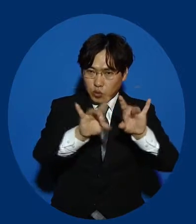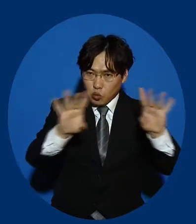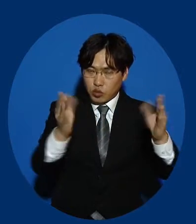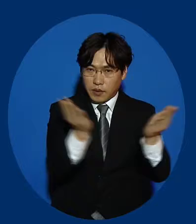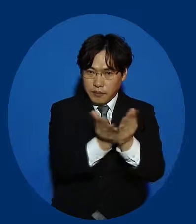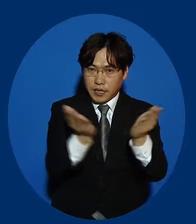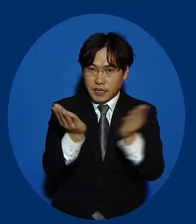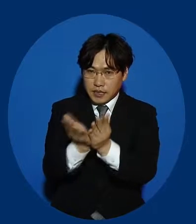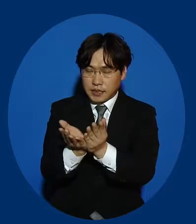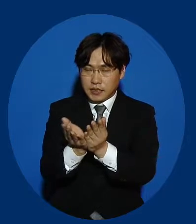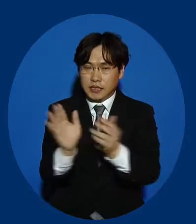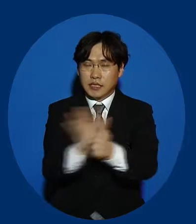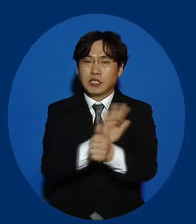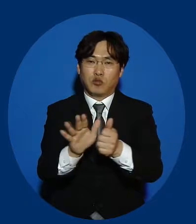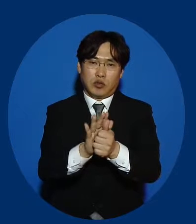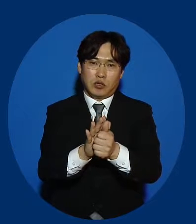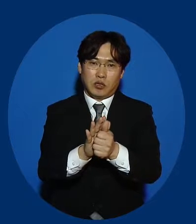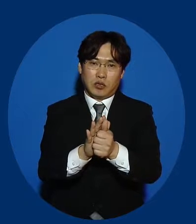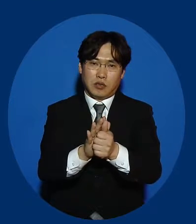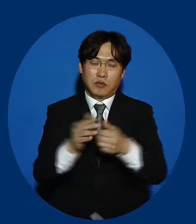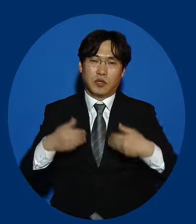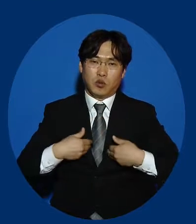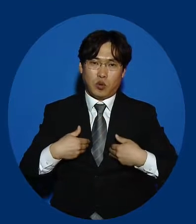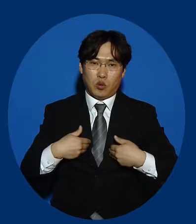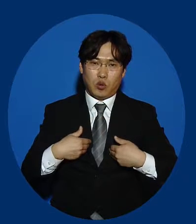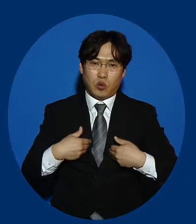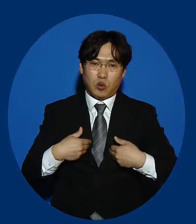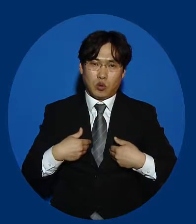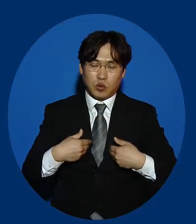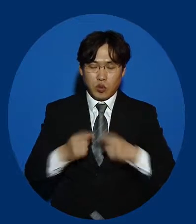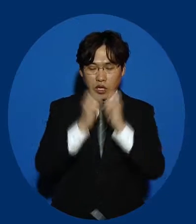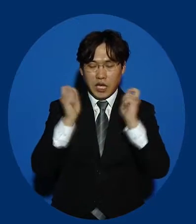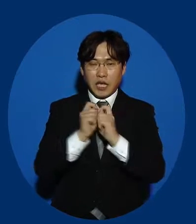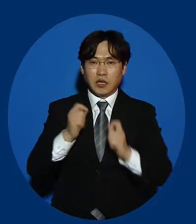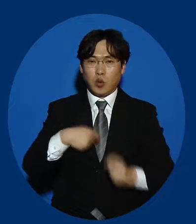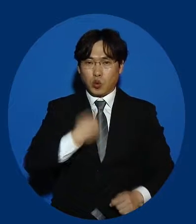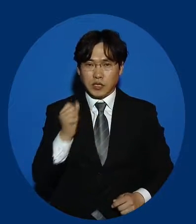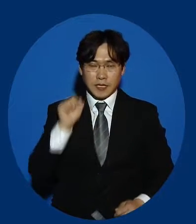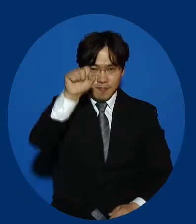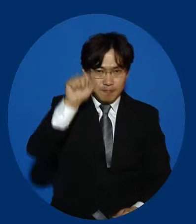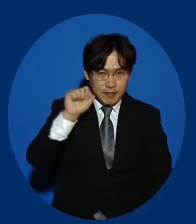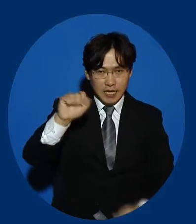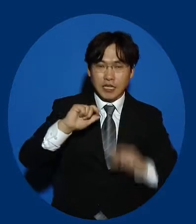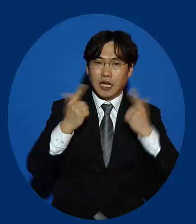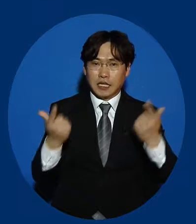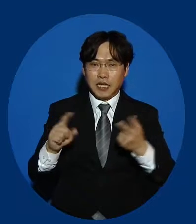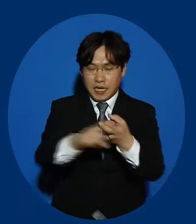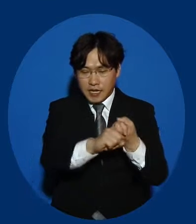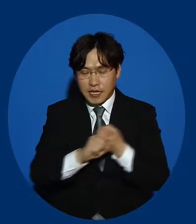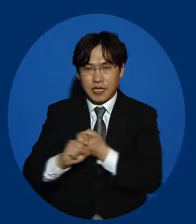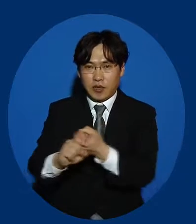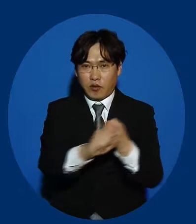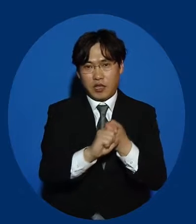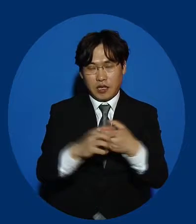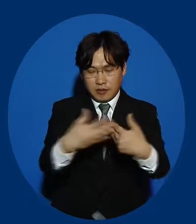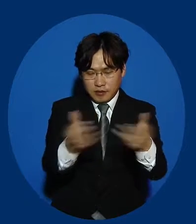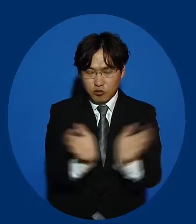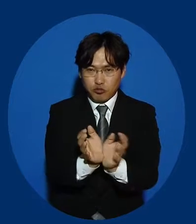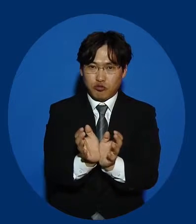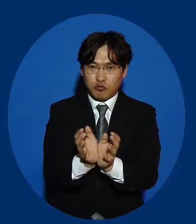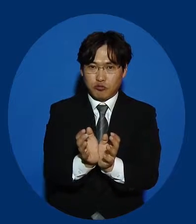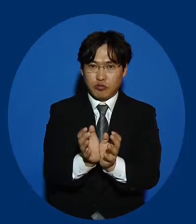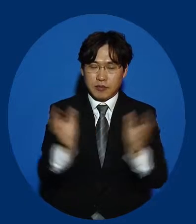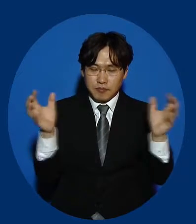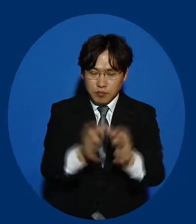돼야 되고 연대를 해야 됩니다. 연대. 과거처럼 혼자 이렇게 잘 살고 잘 먹을 수 있는 사회는 아닙니다.